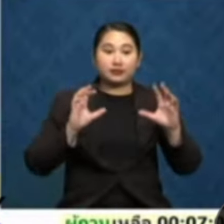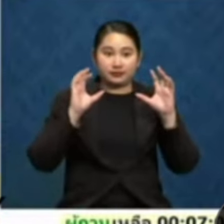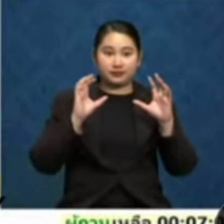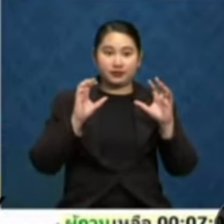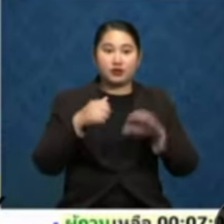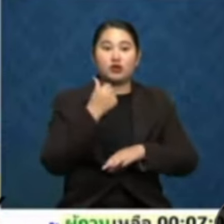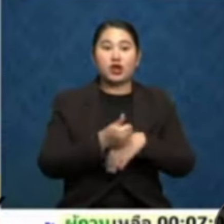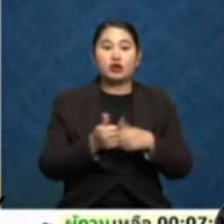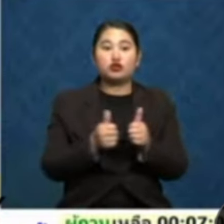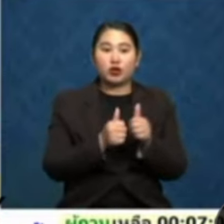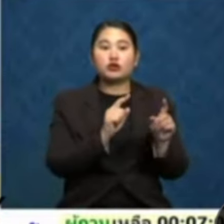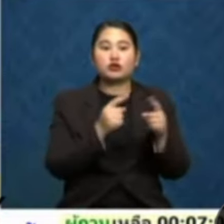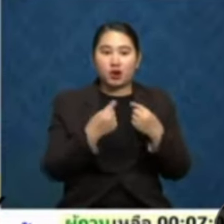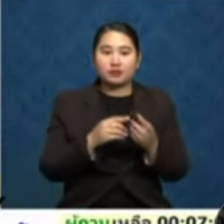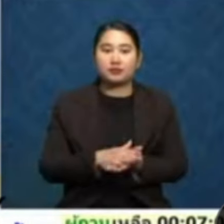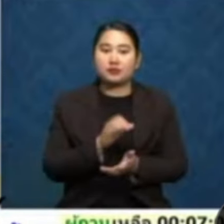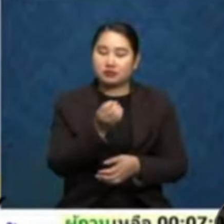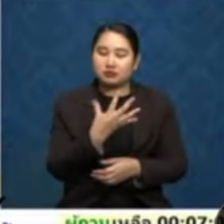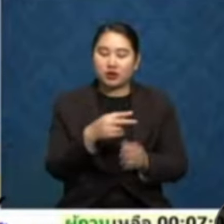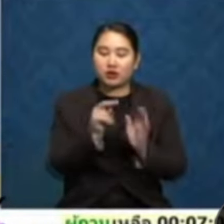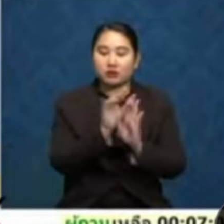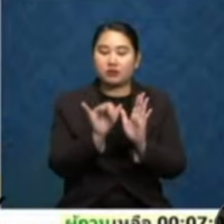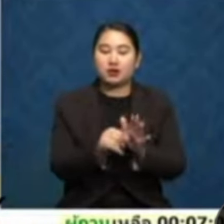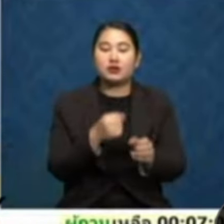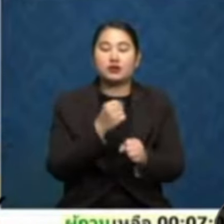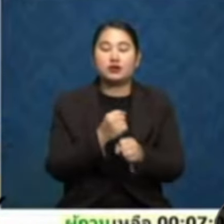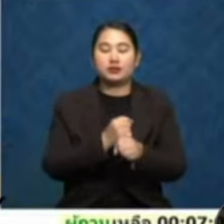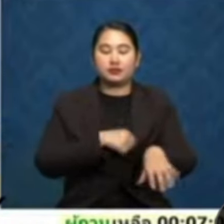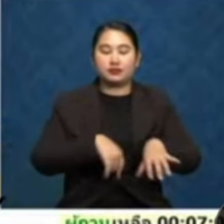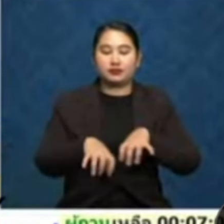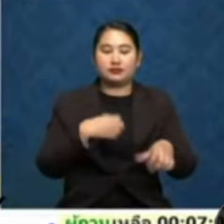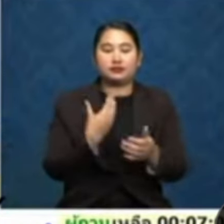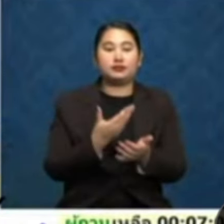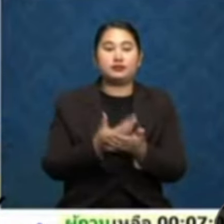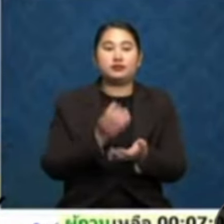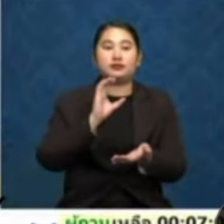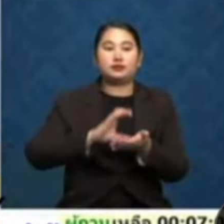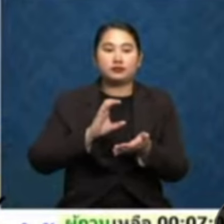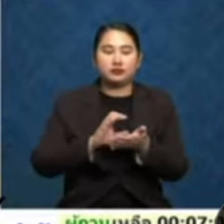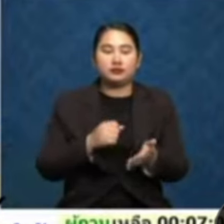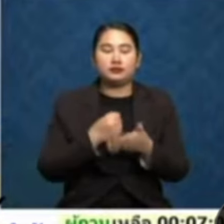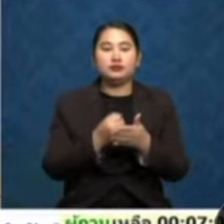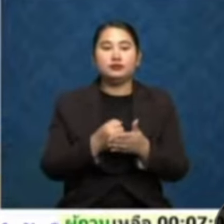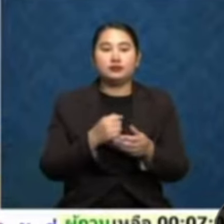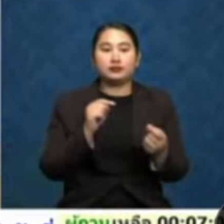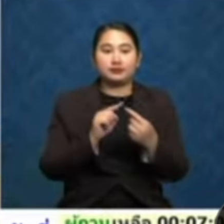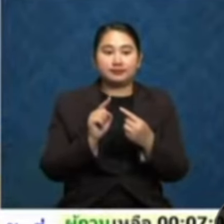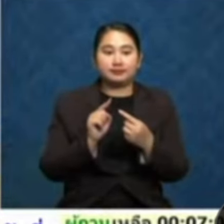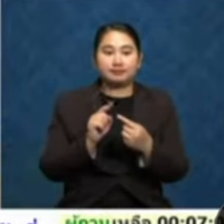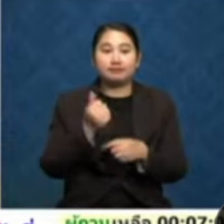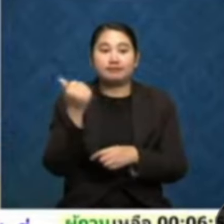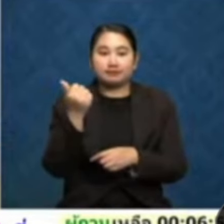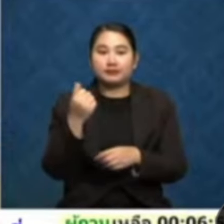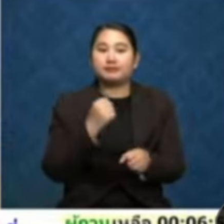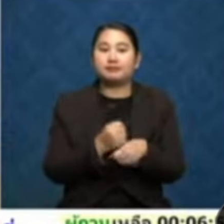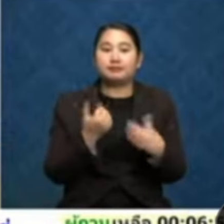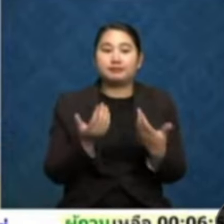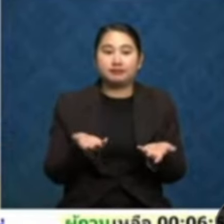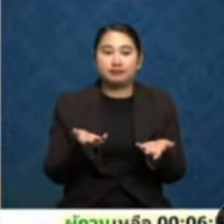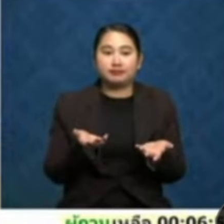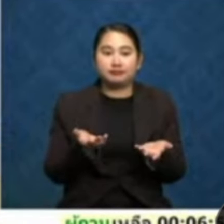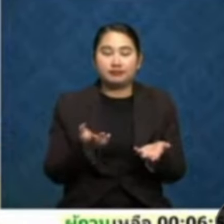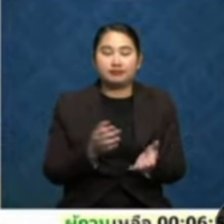รัฐมนตรีช่วยชี้แจงว่าท่านมีแนวนโยบายหรือมาตรการในการจัดสรรงบประมาณอุดหนุนให้กับองค์กรปกครองส่วนท้องถิ่นอื่นที่อยู่ในพื้น